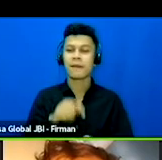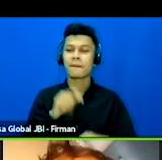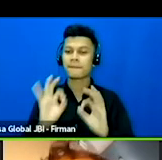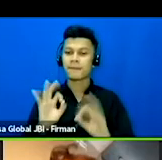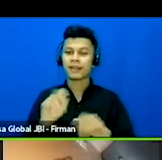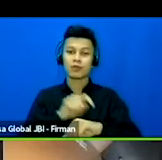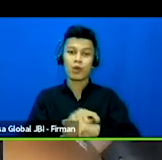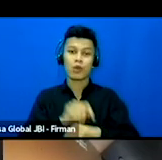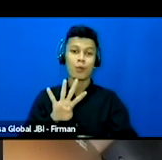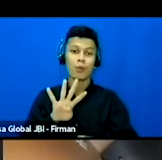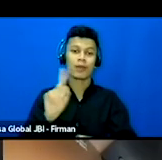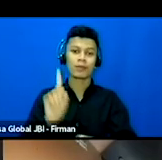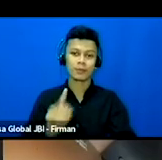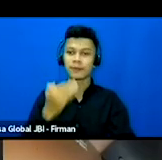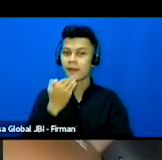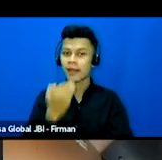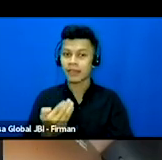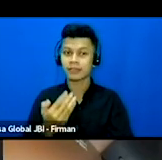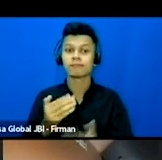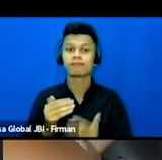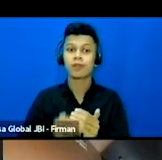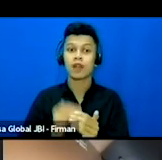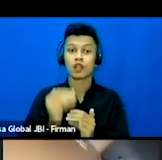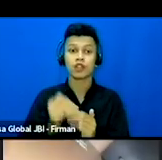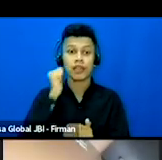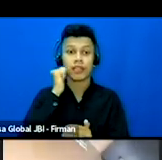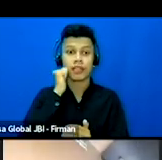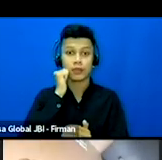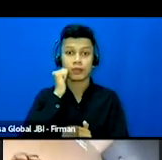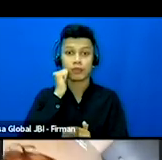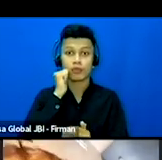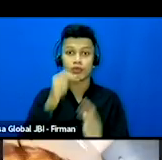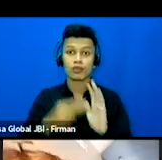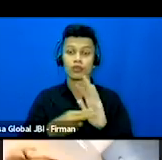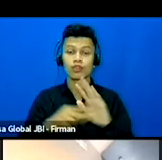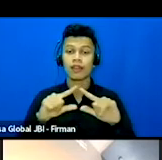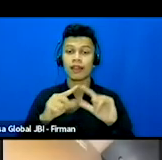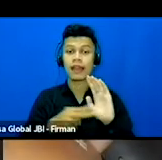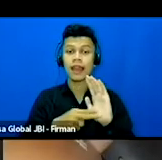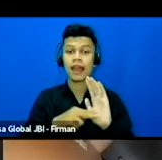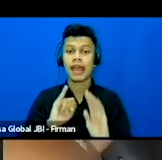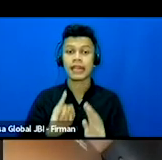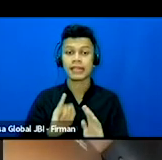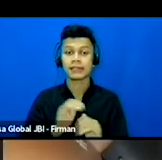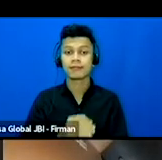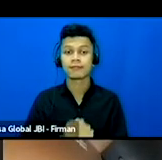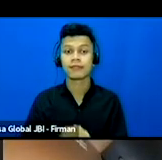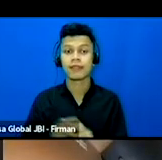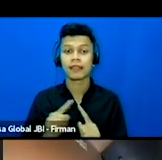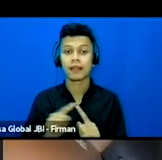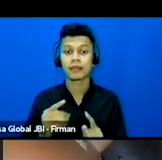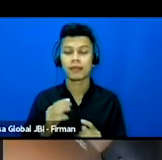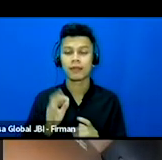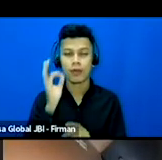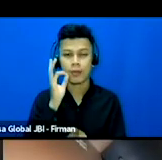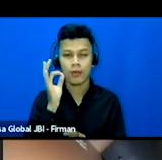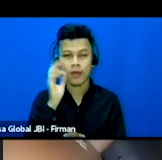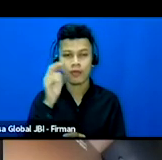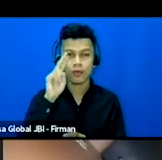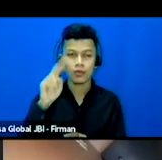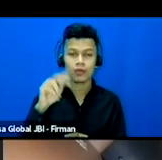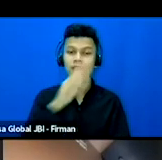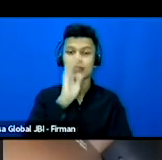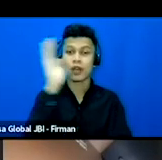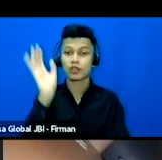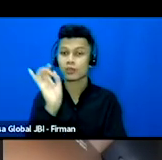neneknya profil Terima kasih mungkin Selanjutnya Ibu kepada ibu Nani mungkin tapi sebelum Keinginan saya mau nafas biru kepada para